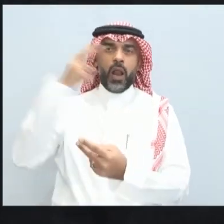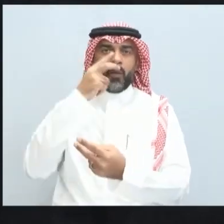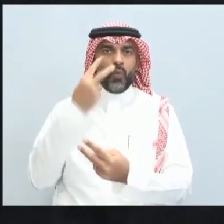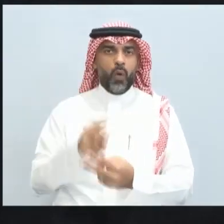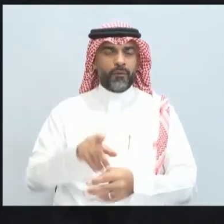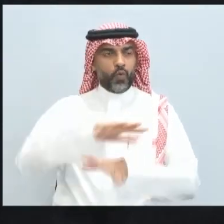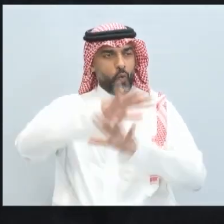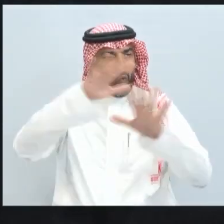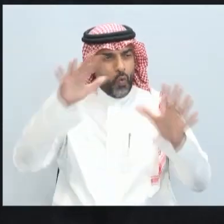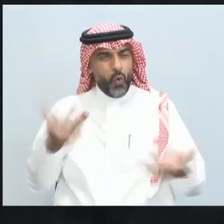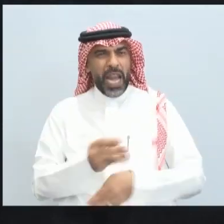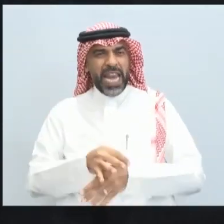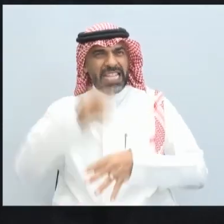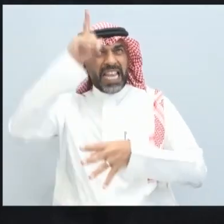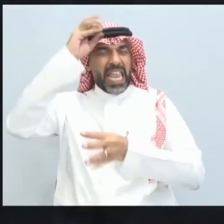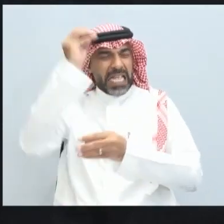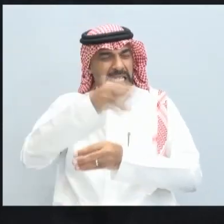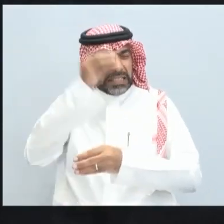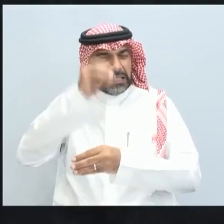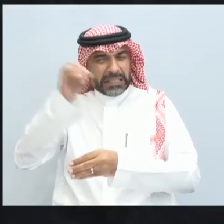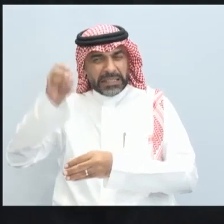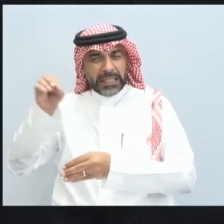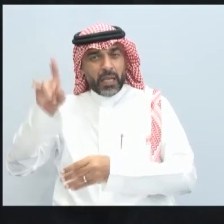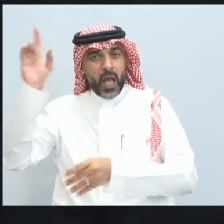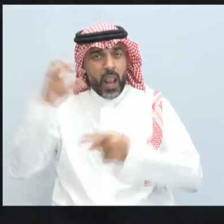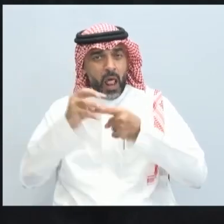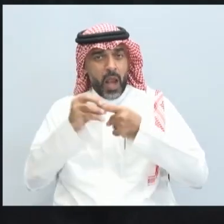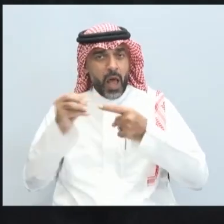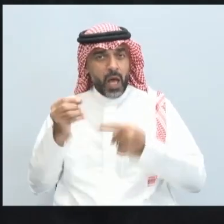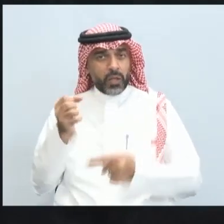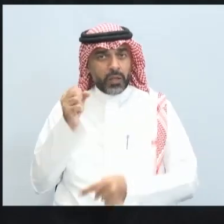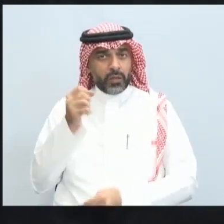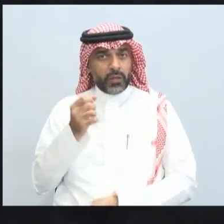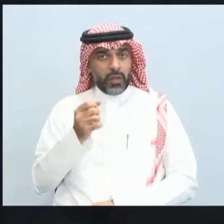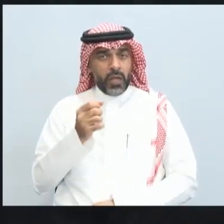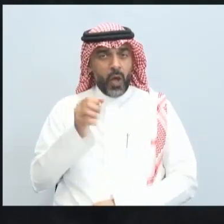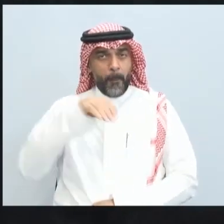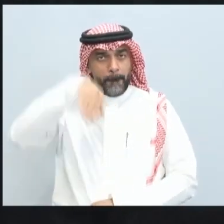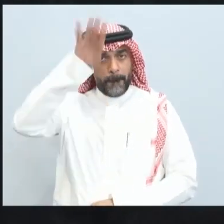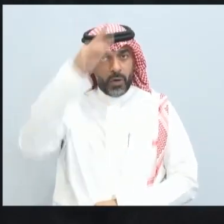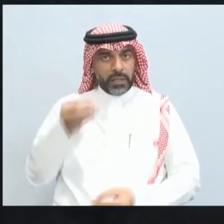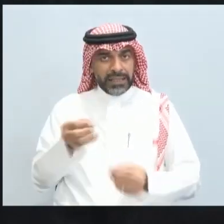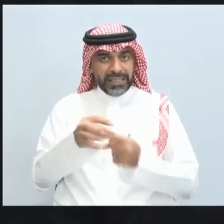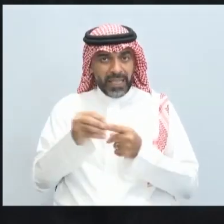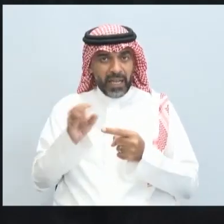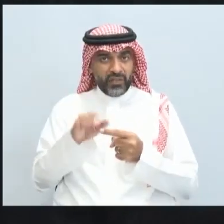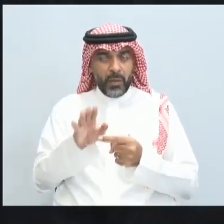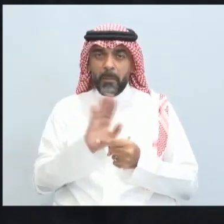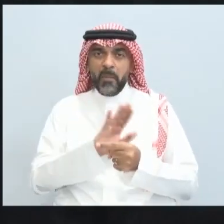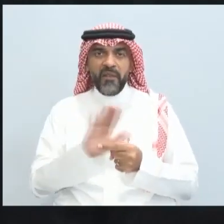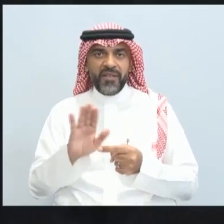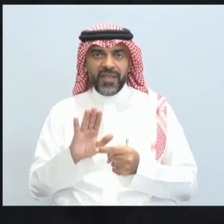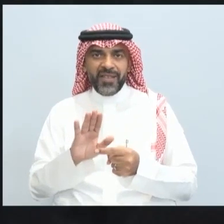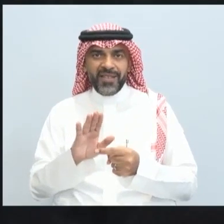اذا ادخل المخيط فيها وملك الله عز وجل لا ينفذ اذا كان الله عز وجل بعظيم ملكه